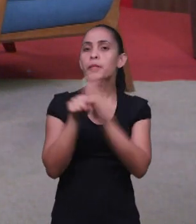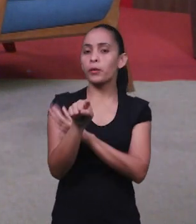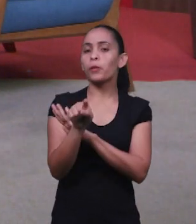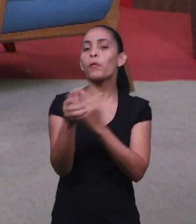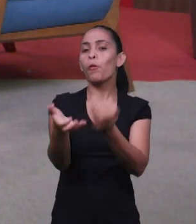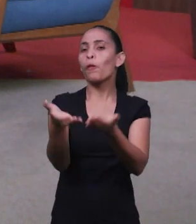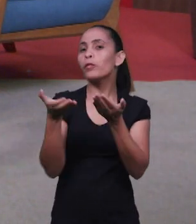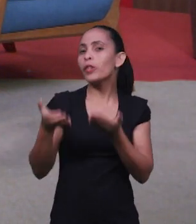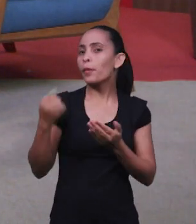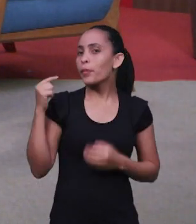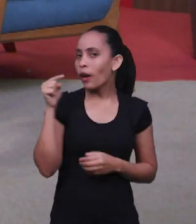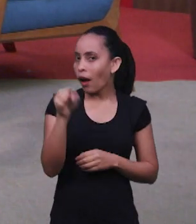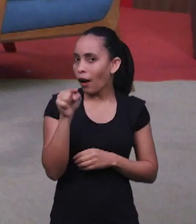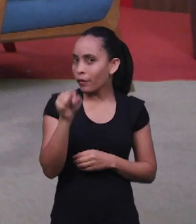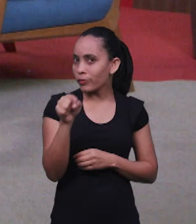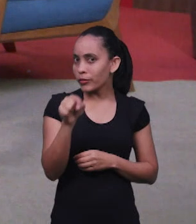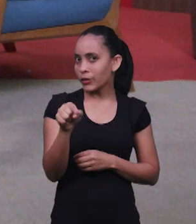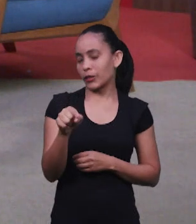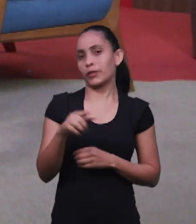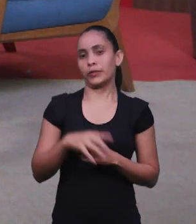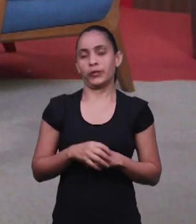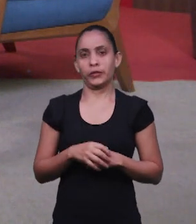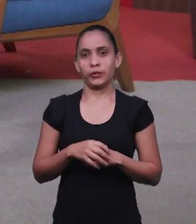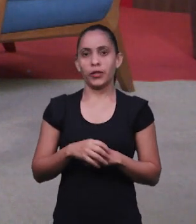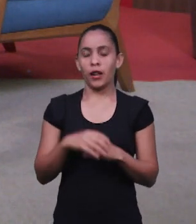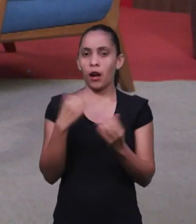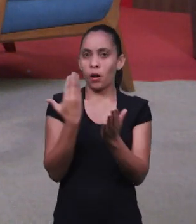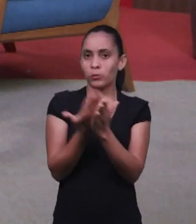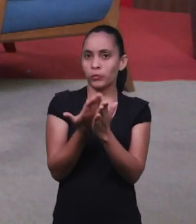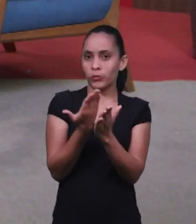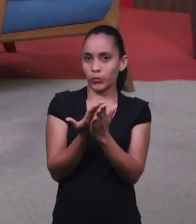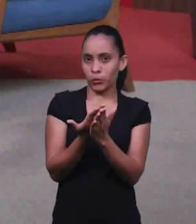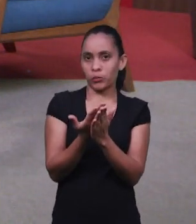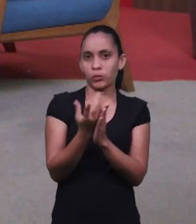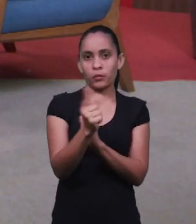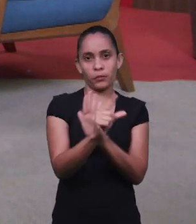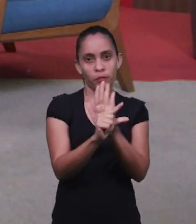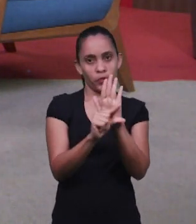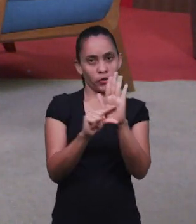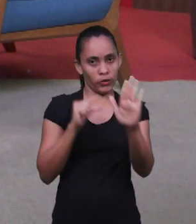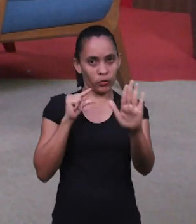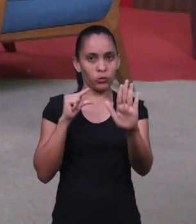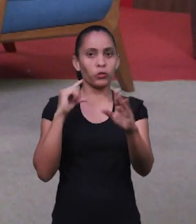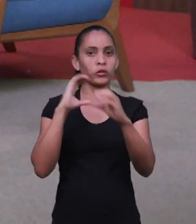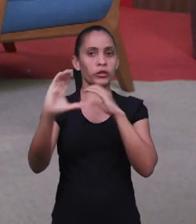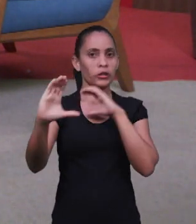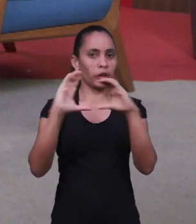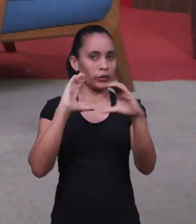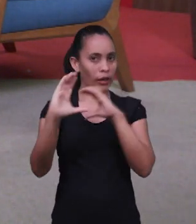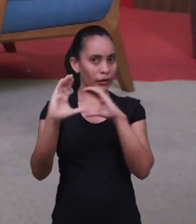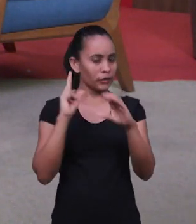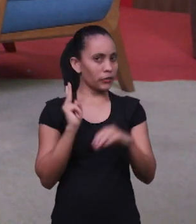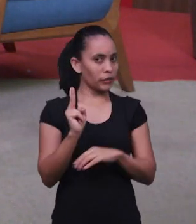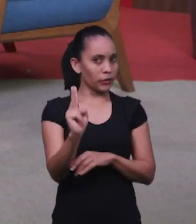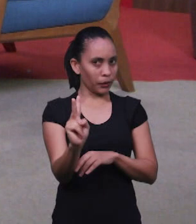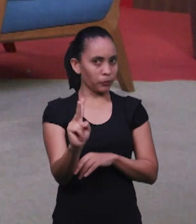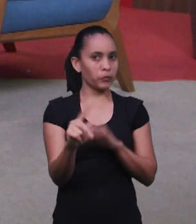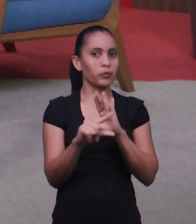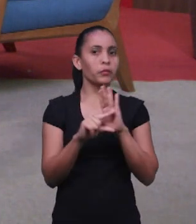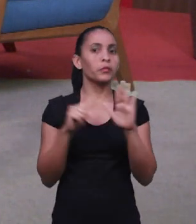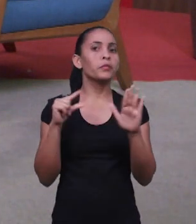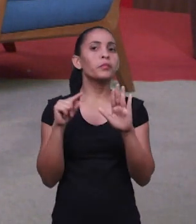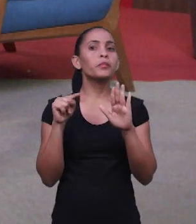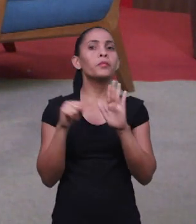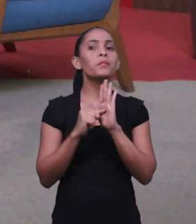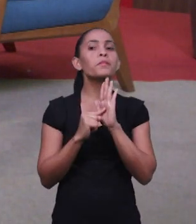offert à vous une question. Nous l'avons invité à parler d'un sujet. C'est un verset du livre de Cantique qui